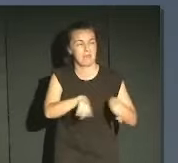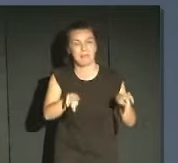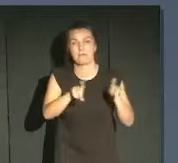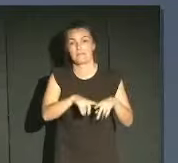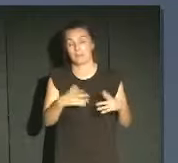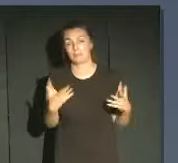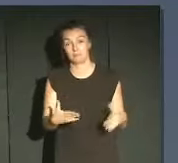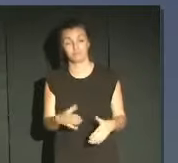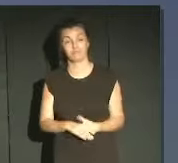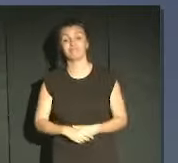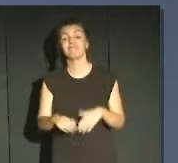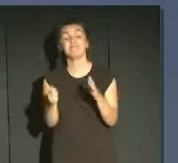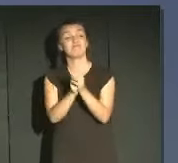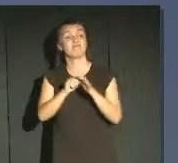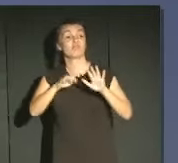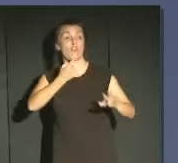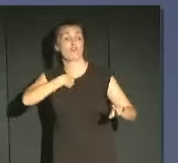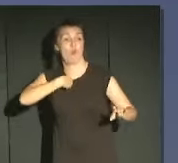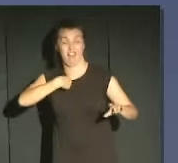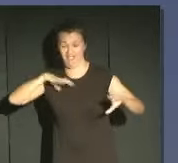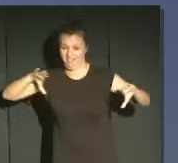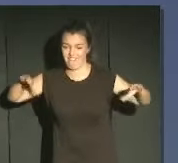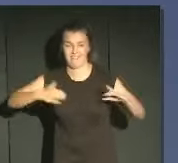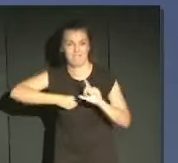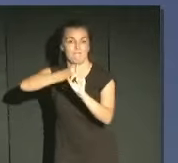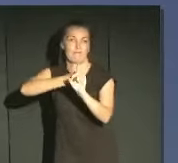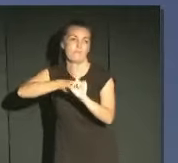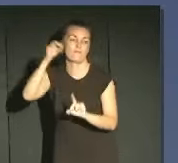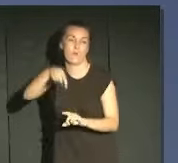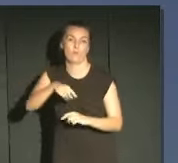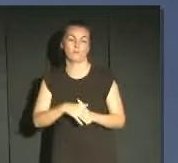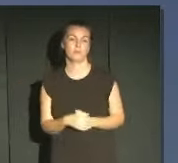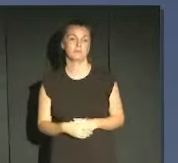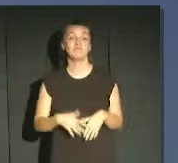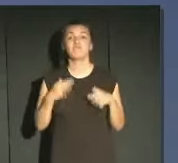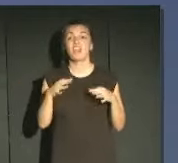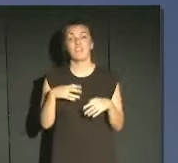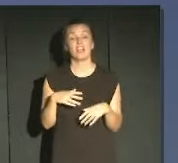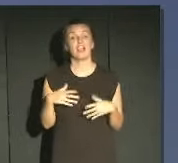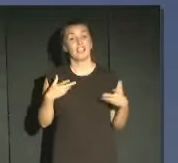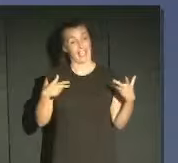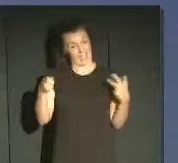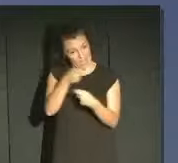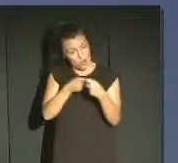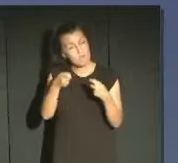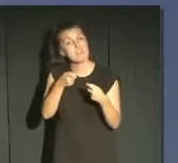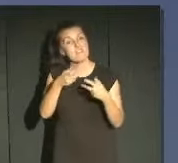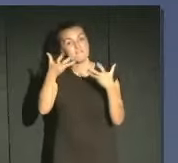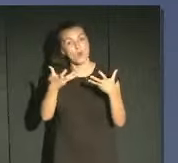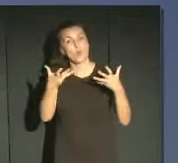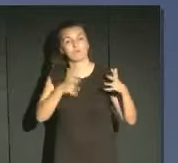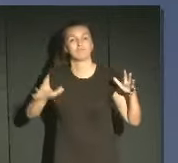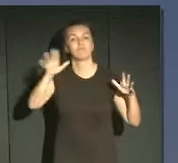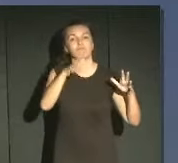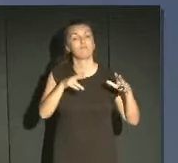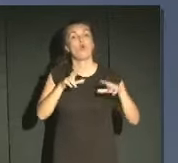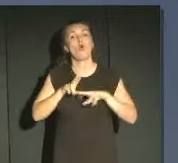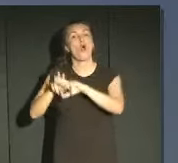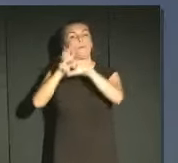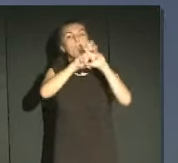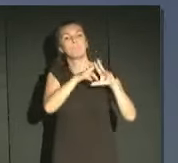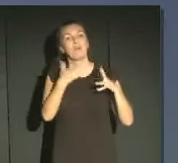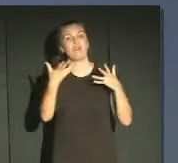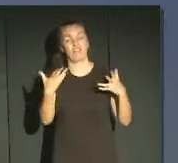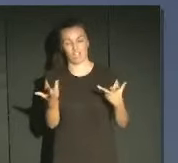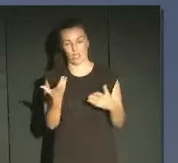on a une lutte à mener le 9 juin ensemble en matière d'économie nous luttons pour une Europe qui redistribue